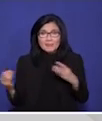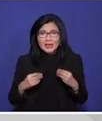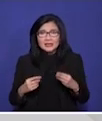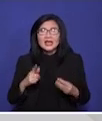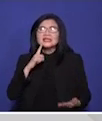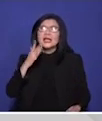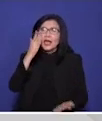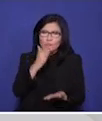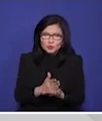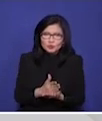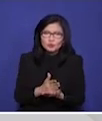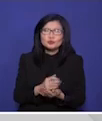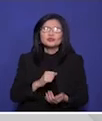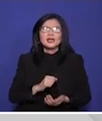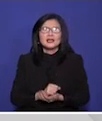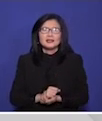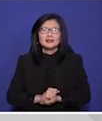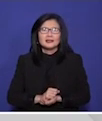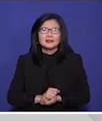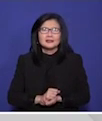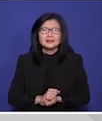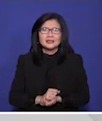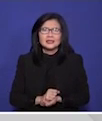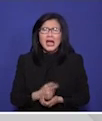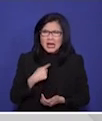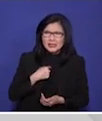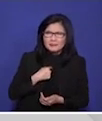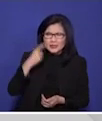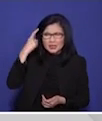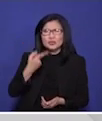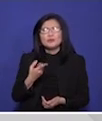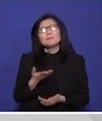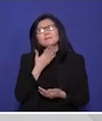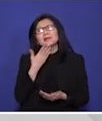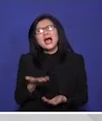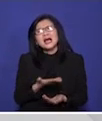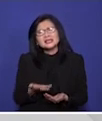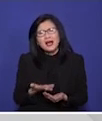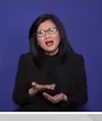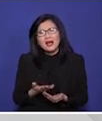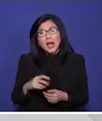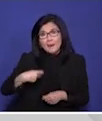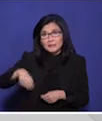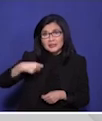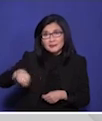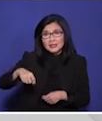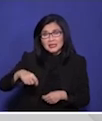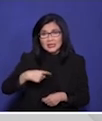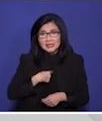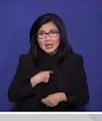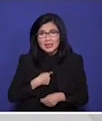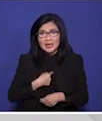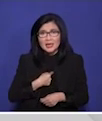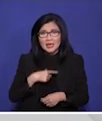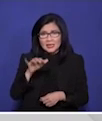impor atau tidak Itu baru kita putuskan menurut saya biasa menteri-menteri saya dengan situasi situasi seperti